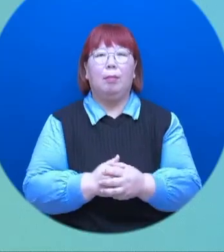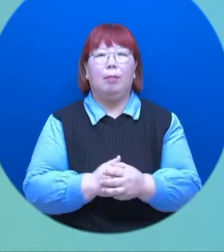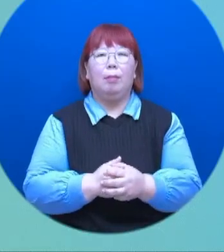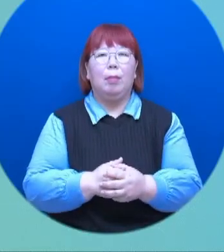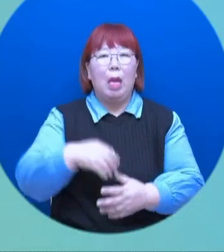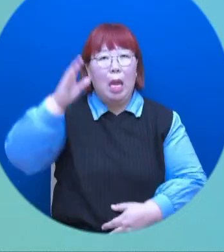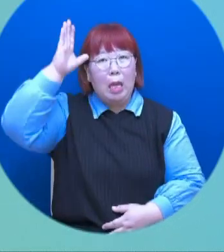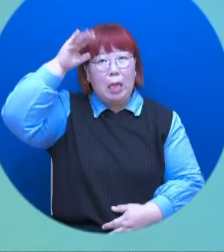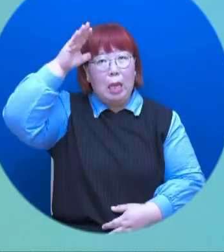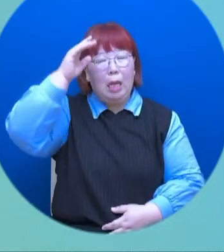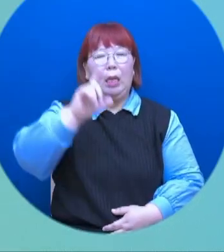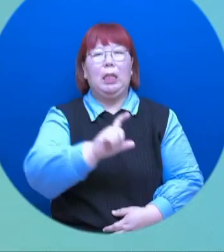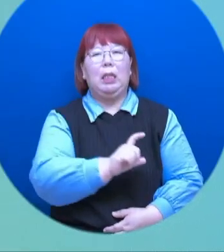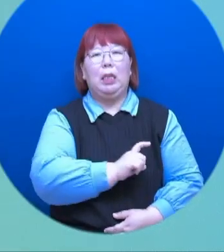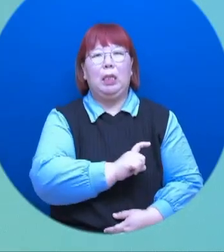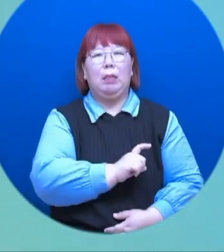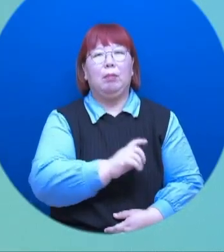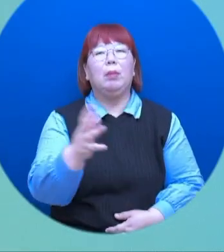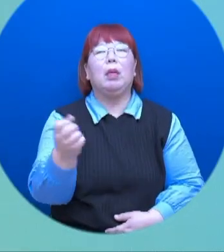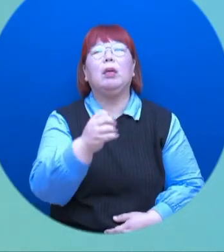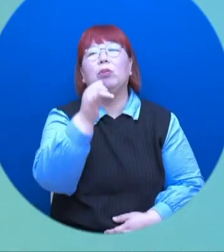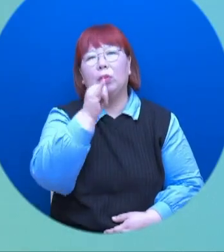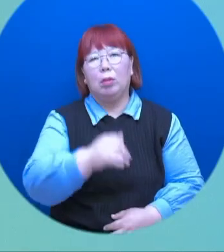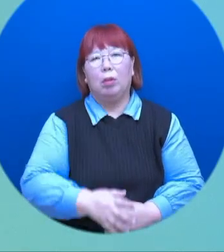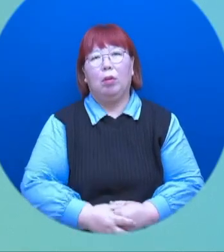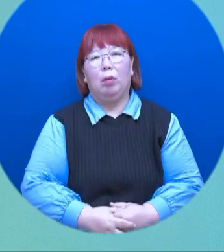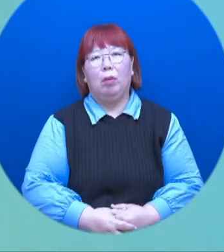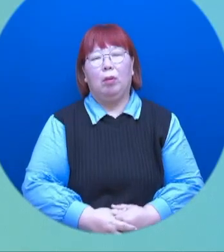게라고 하는 이름을 가지고 있어요.